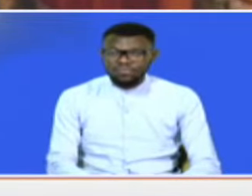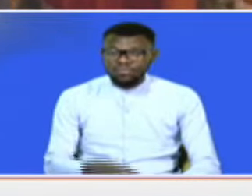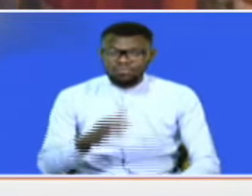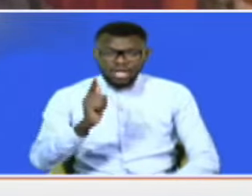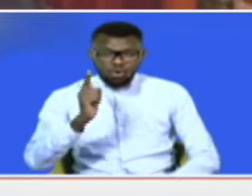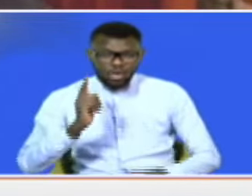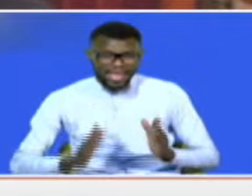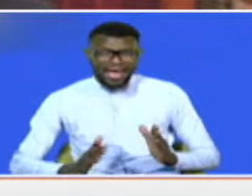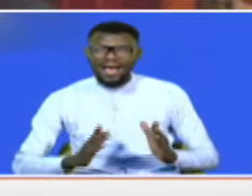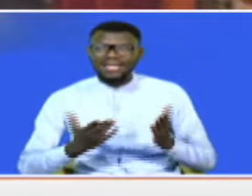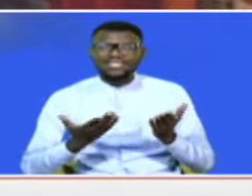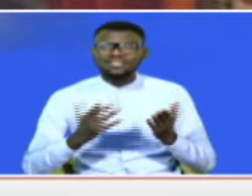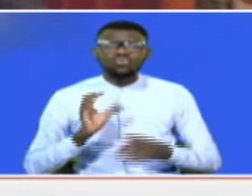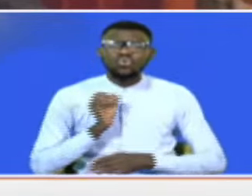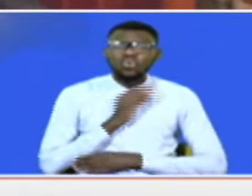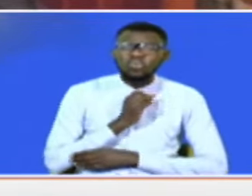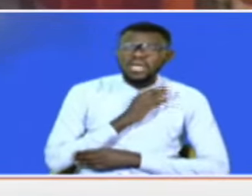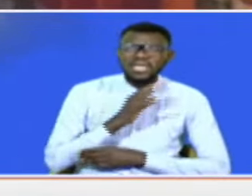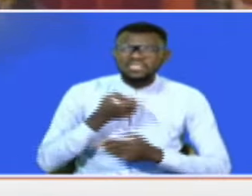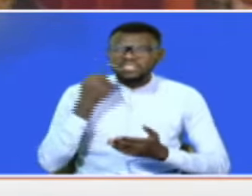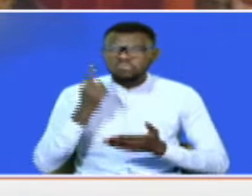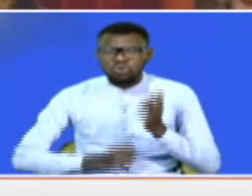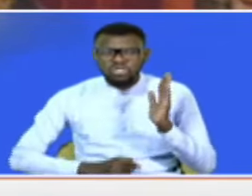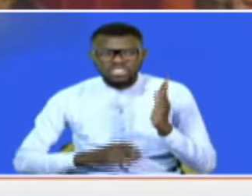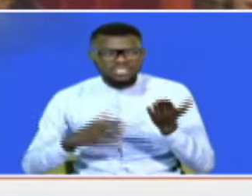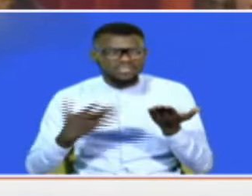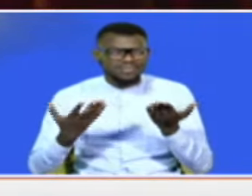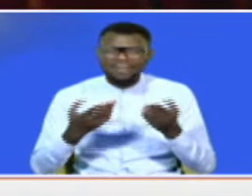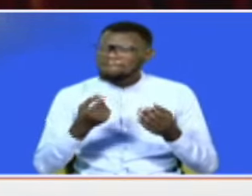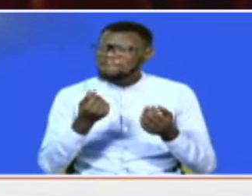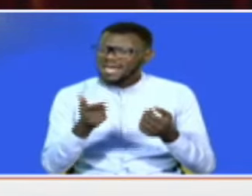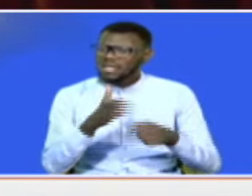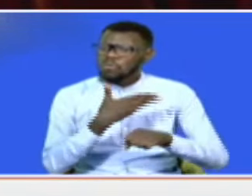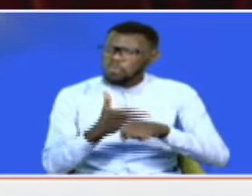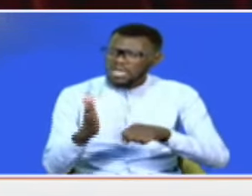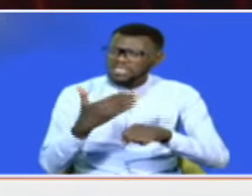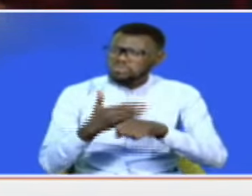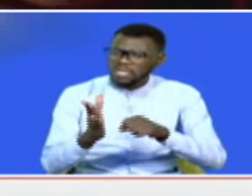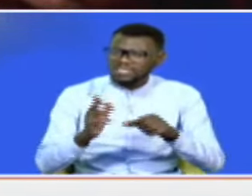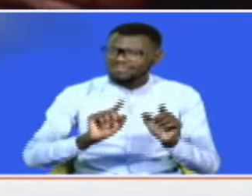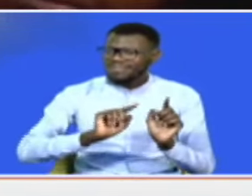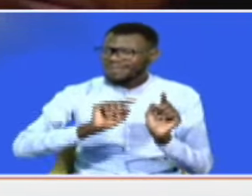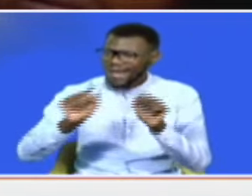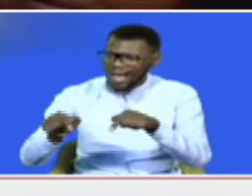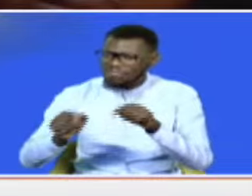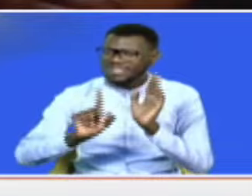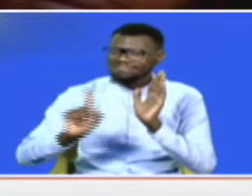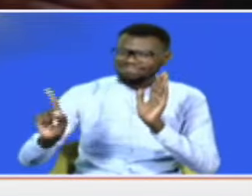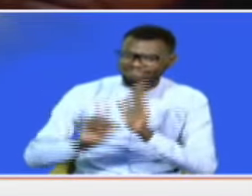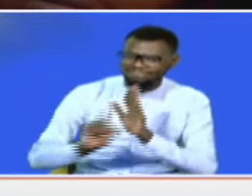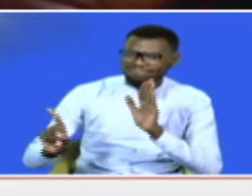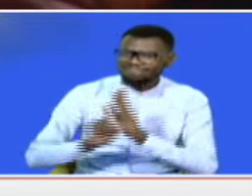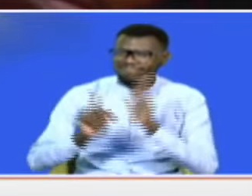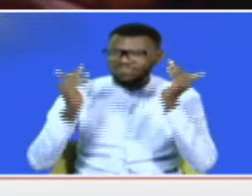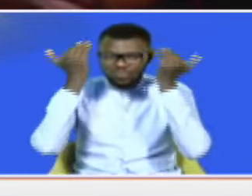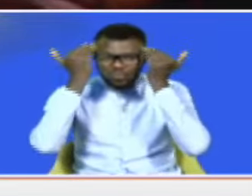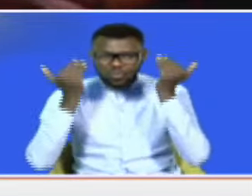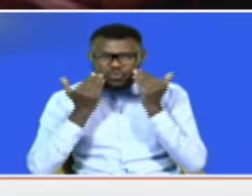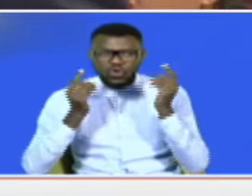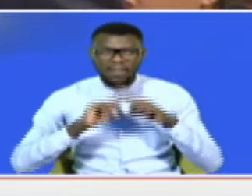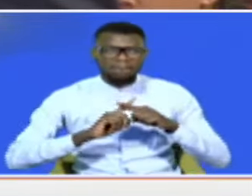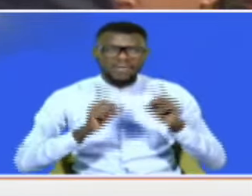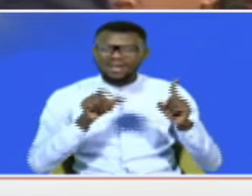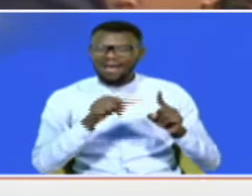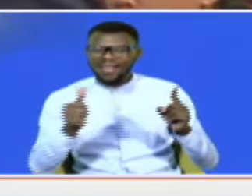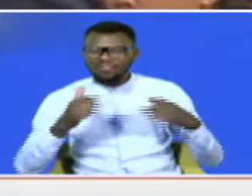Mawakili wa washukiwa walilalamika kuwa wamekuwa wakitumia fedha nyingi kufika mahakamani Nakuru bila ya mashahidi hao kujitokeza,